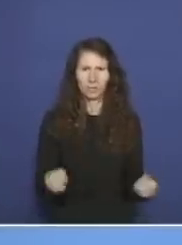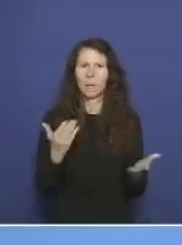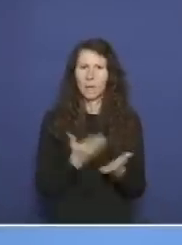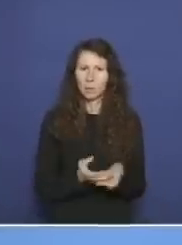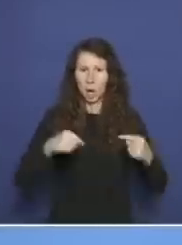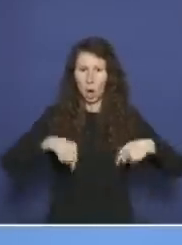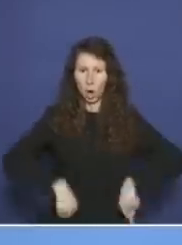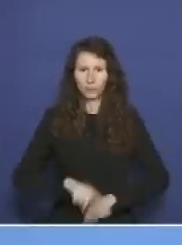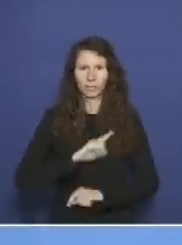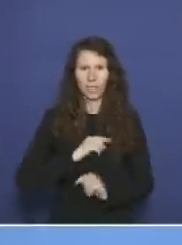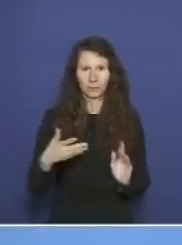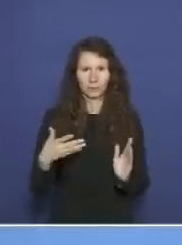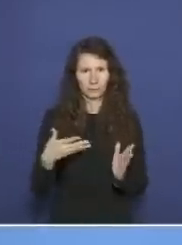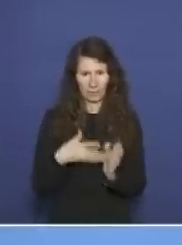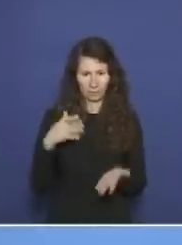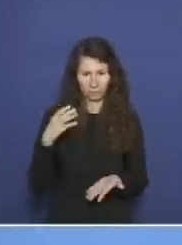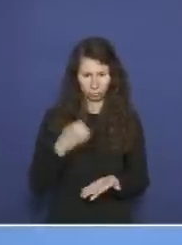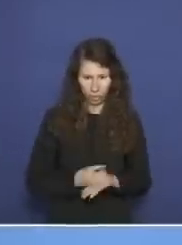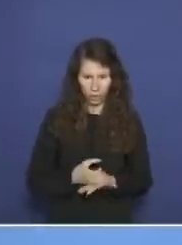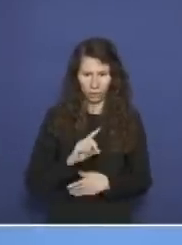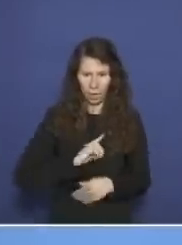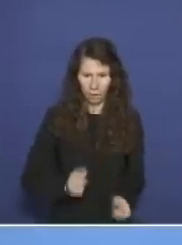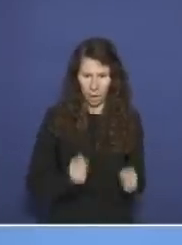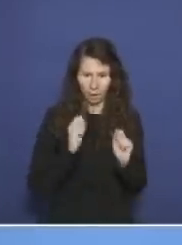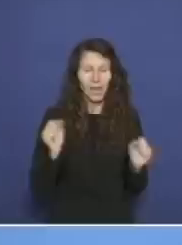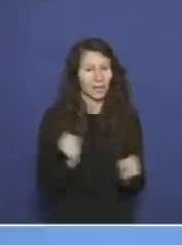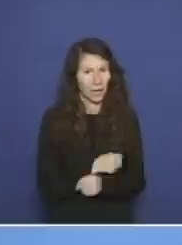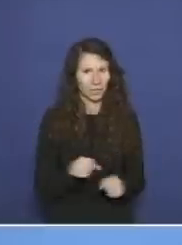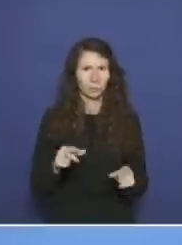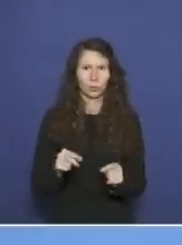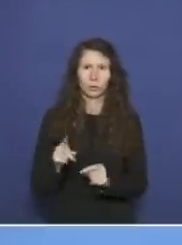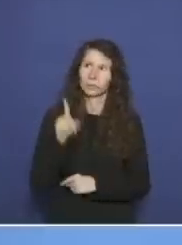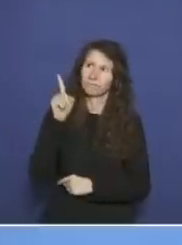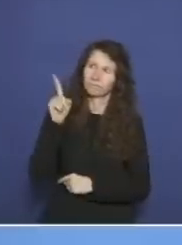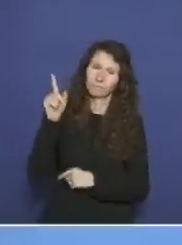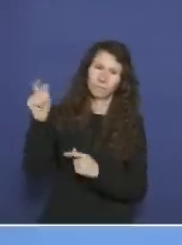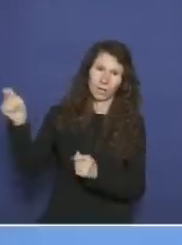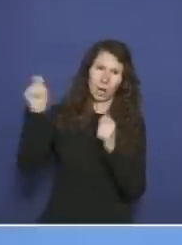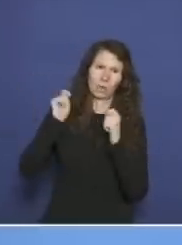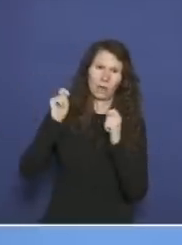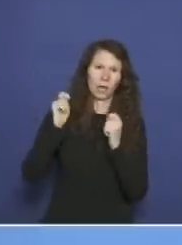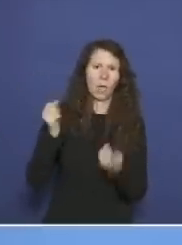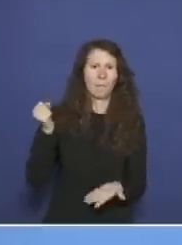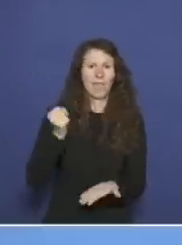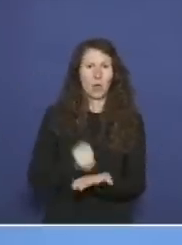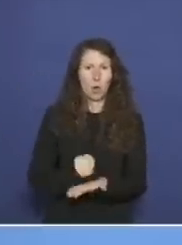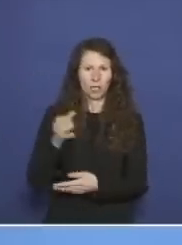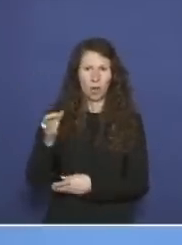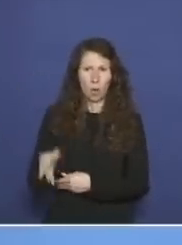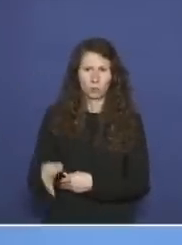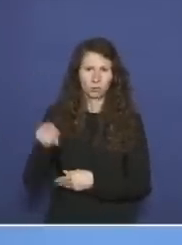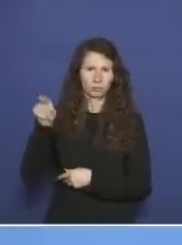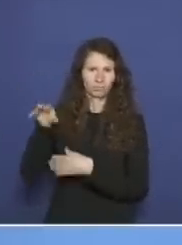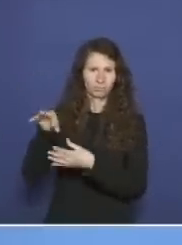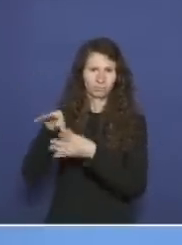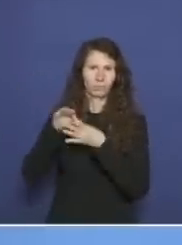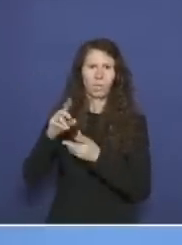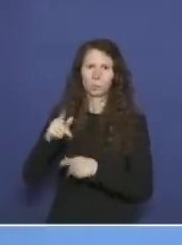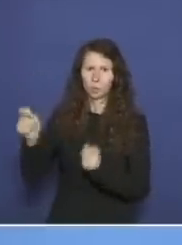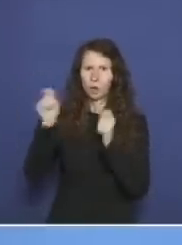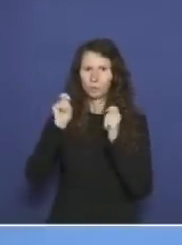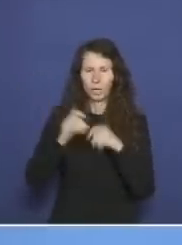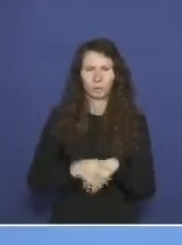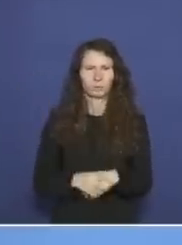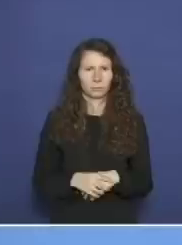Teststelle und kann abbrechen. Das geht nicht. Sie müssen beauftragt werden durch die zuständige Behörde vor Ort. Das heißt also, es muss